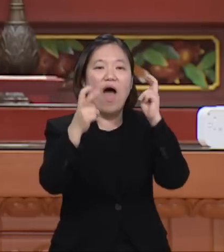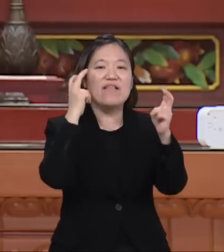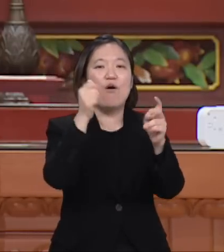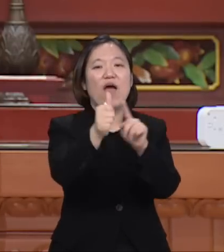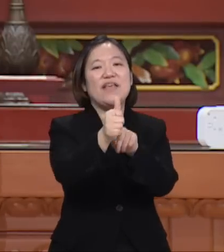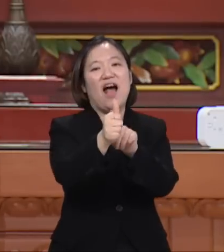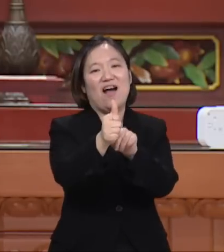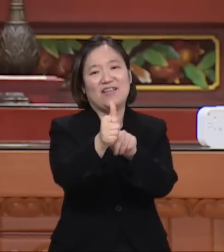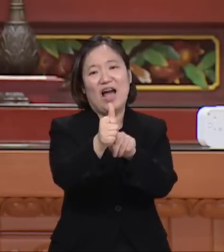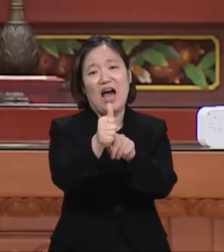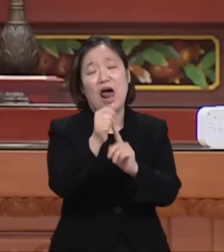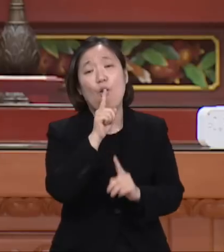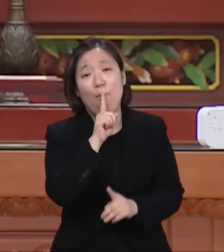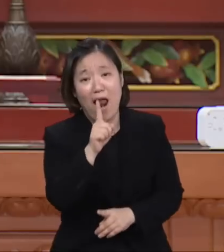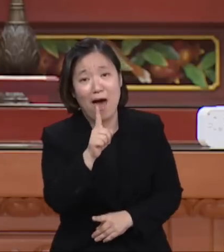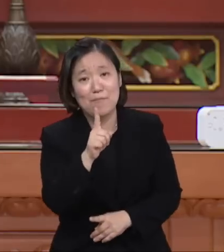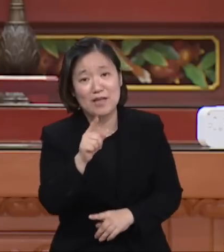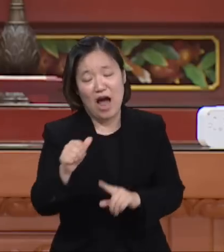아무개